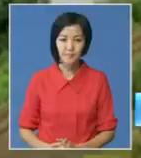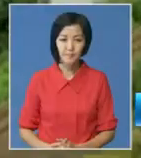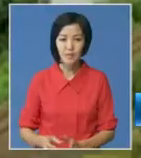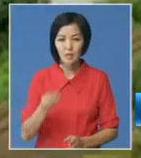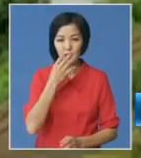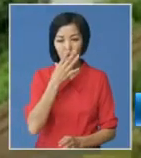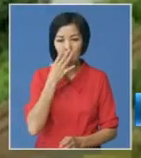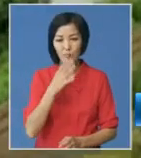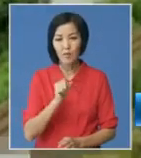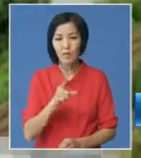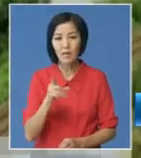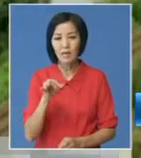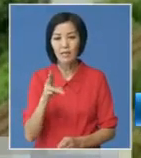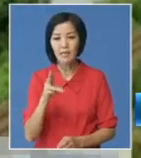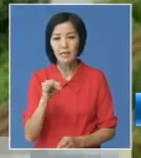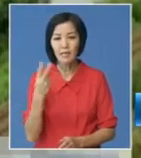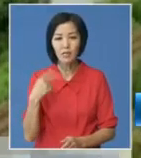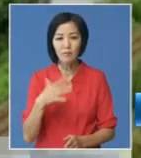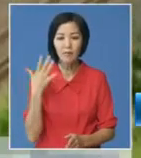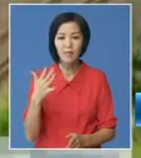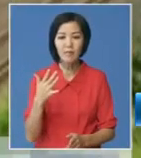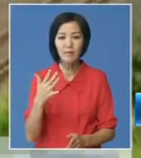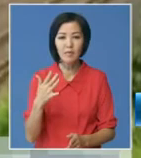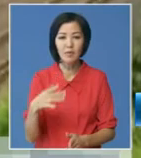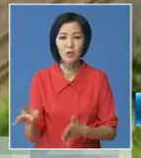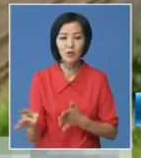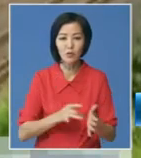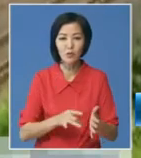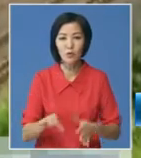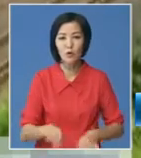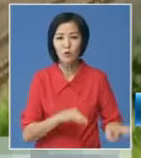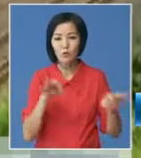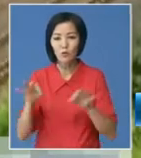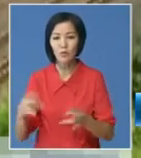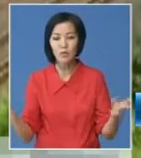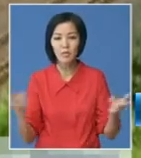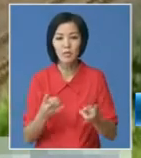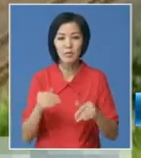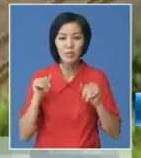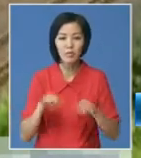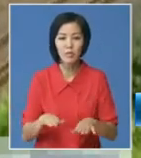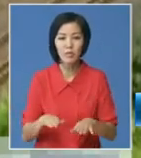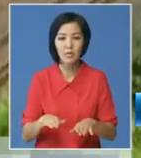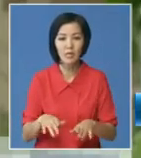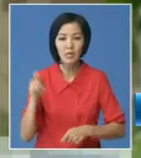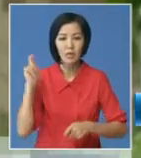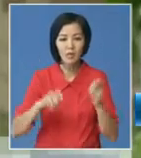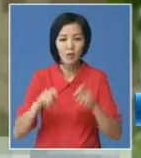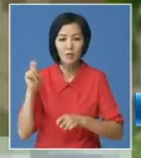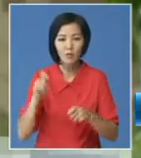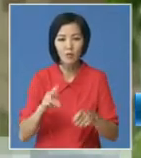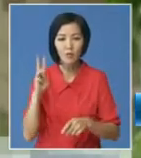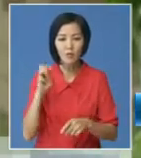Жапония билігі Акита префектурасындағы 25 мың тұрғынды шұғыл көшіру керек деп шешті. Себебі өңірдің кейбір аудандарындағы жауын шашының мөлшері